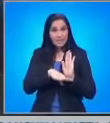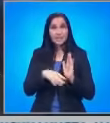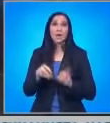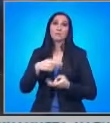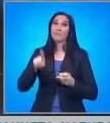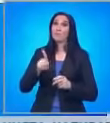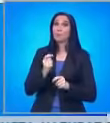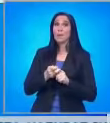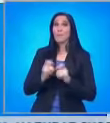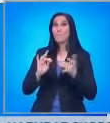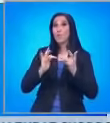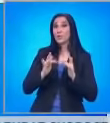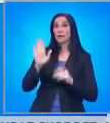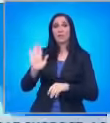сайт.